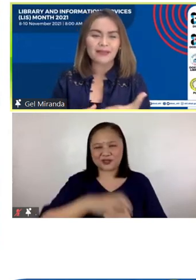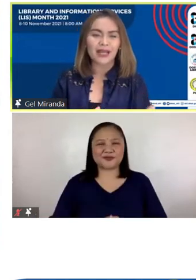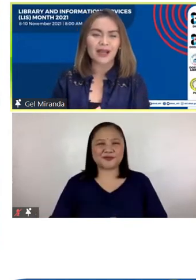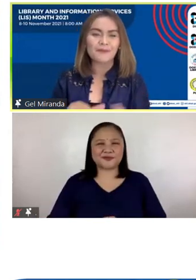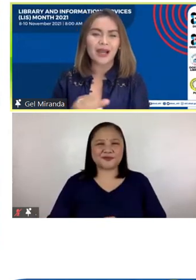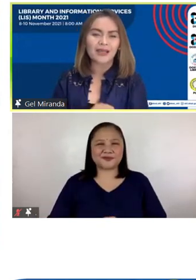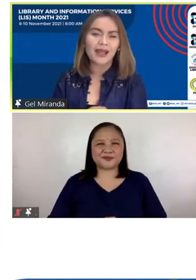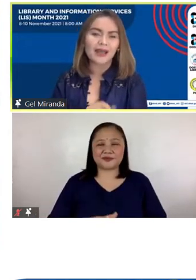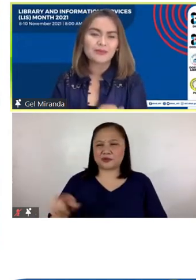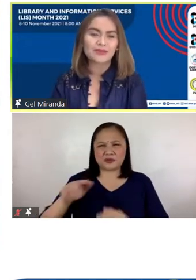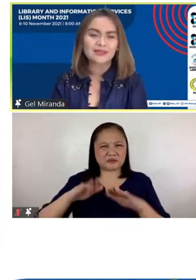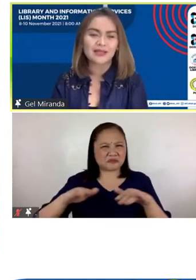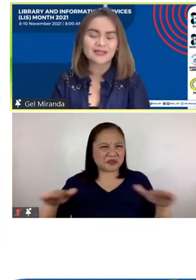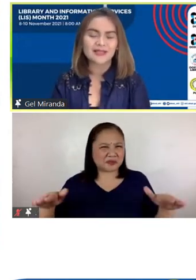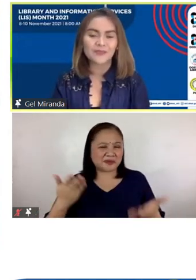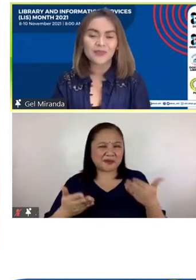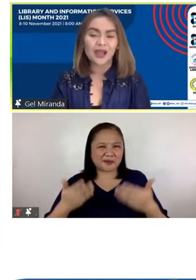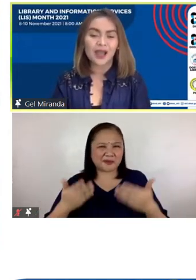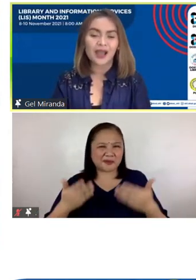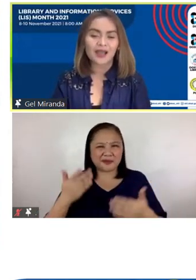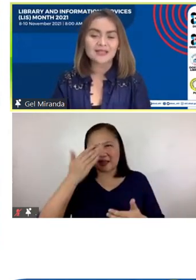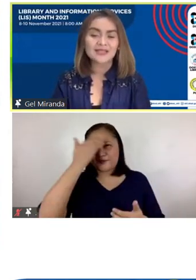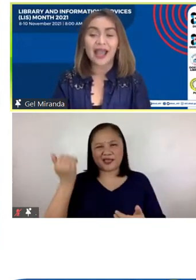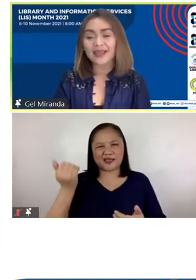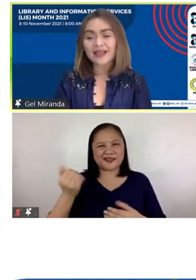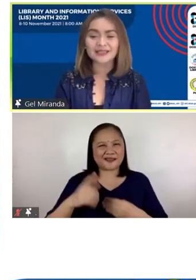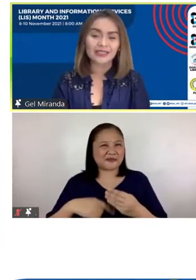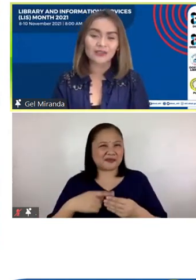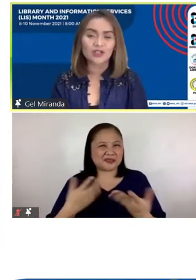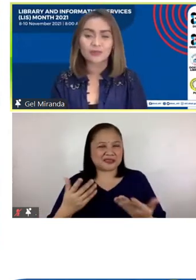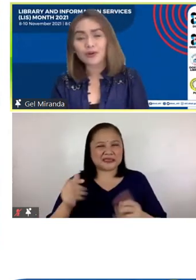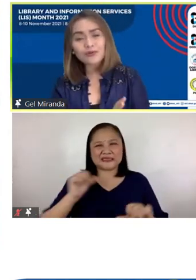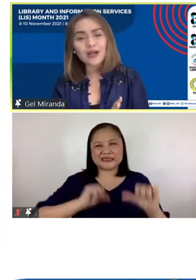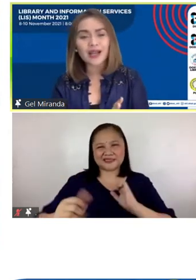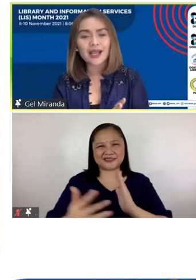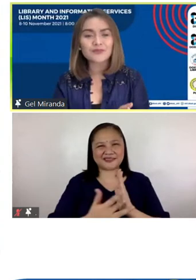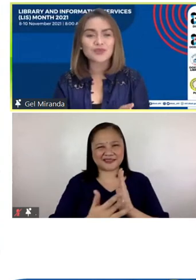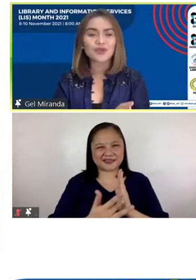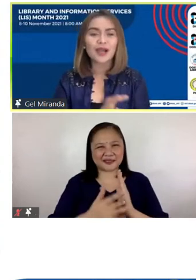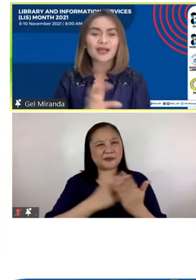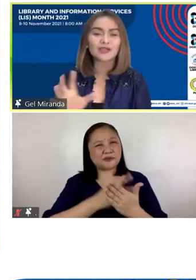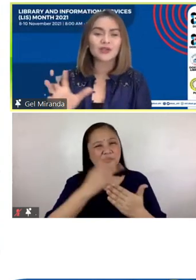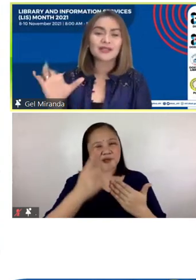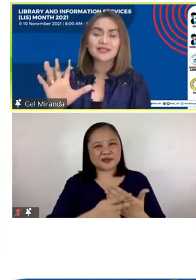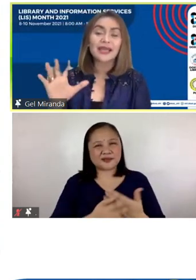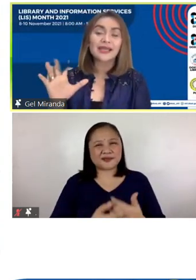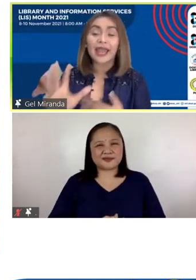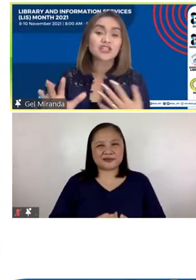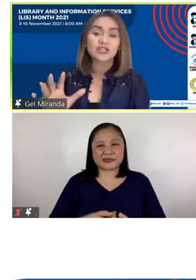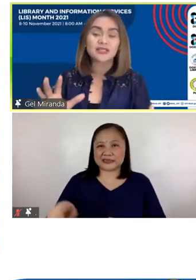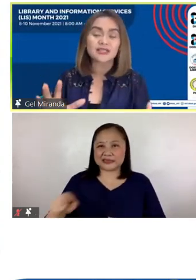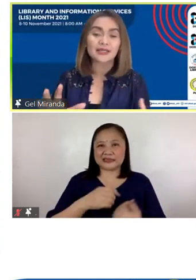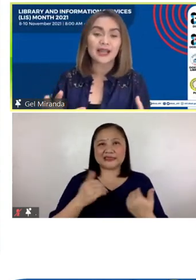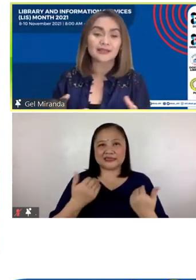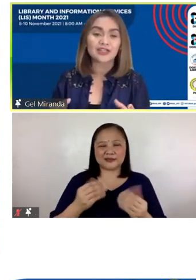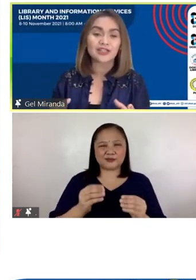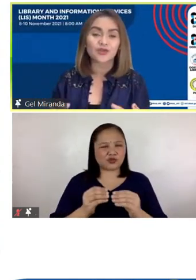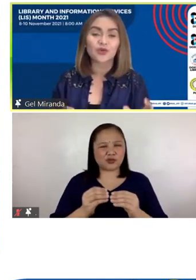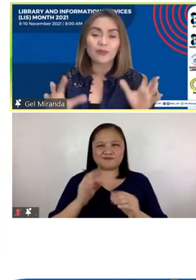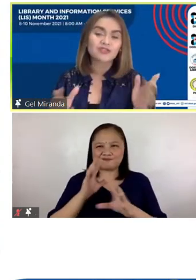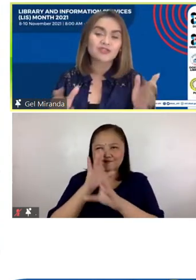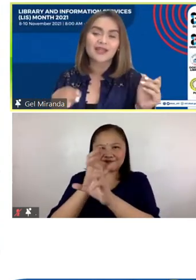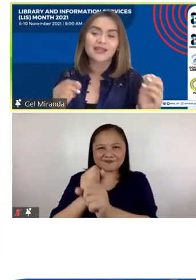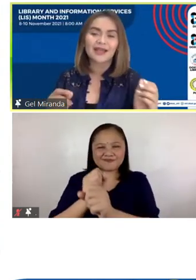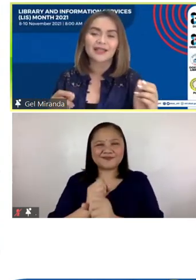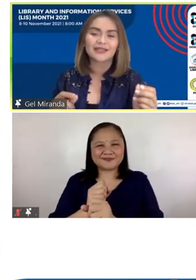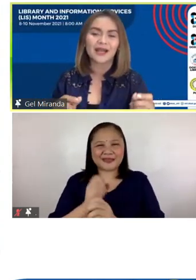mga bata, baka nakakalimot na sila sa science and technology program. So yung mga ganito, at least catchy sa kanilang attention